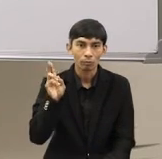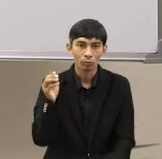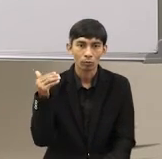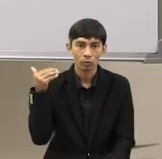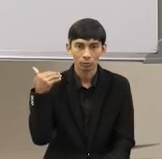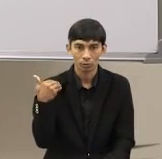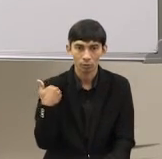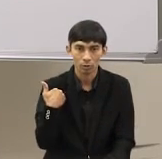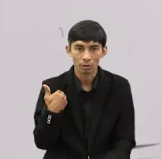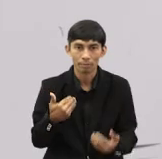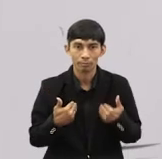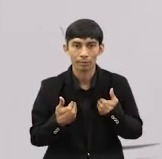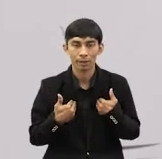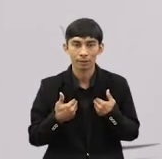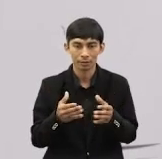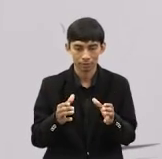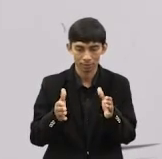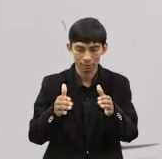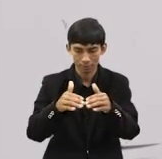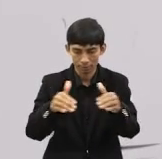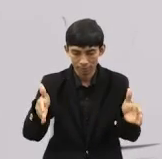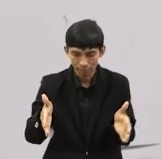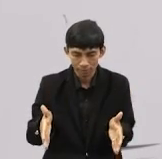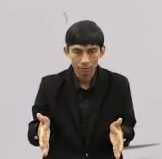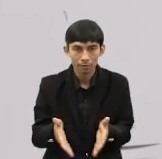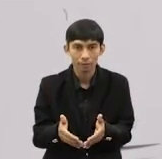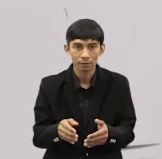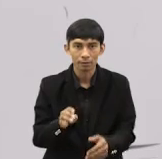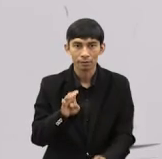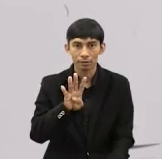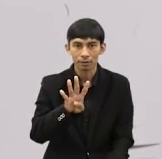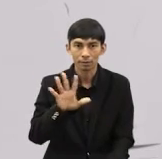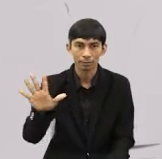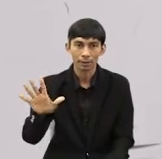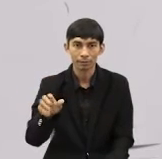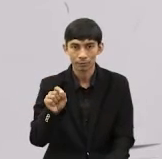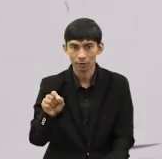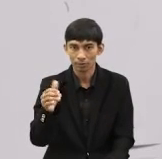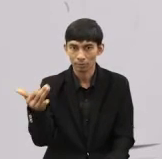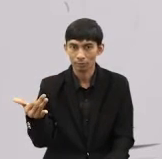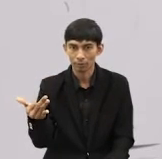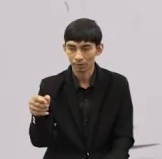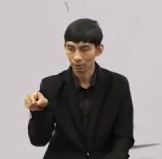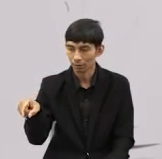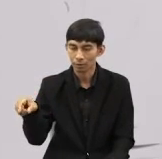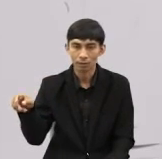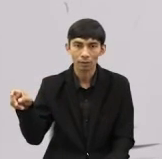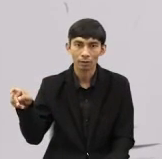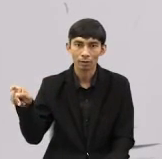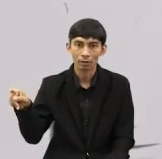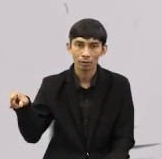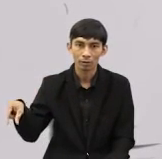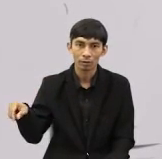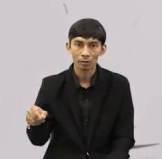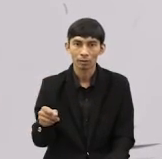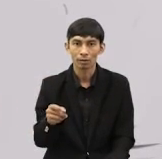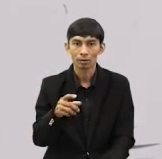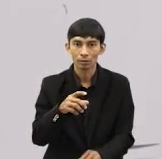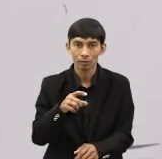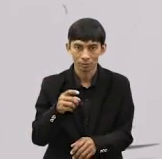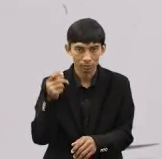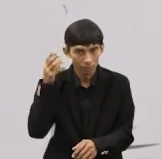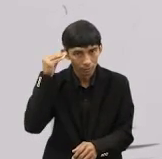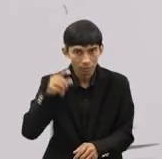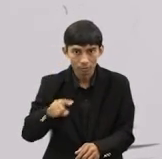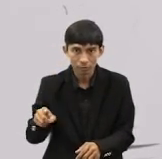mỏng sai sập pram choi pram bấy kg quát dược pra o